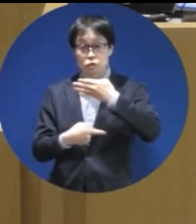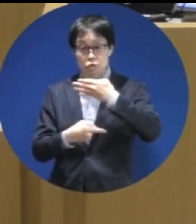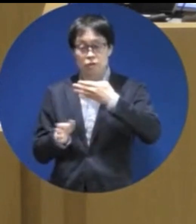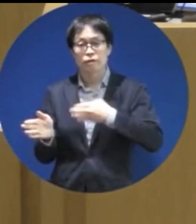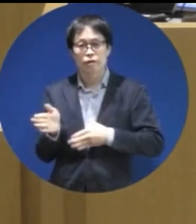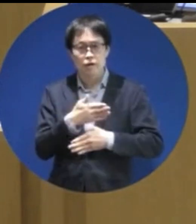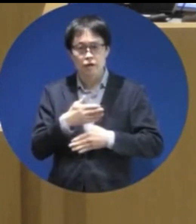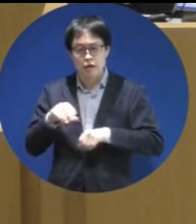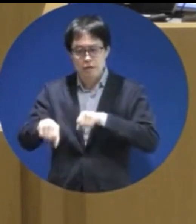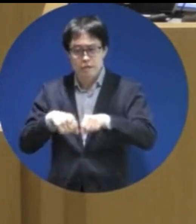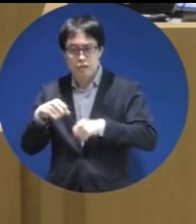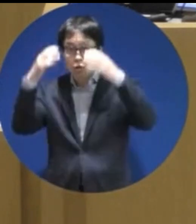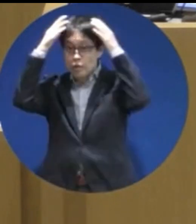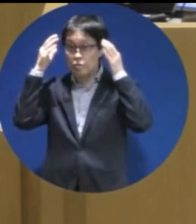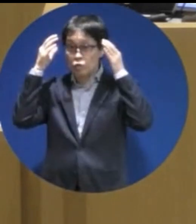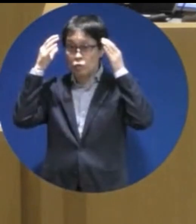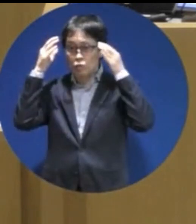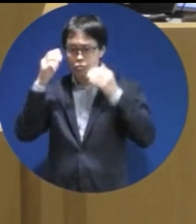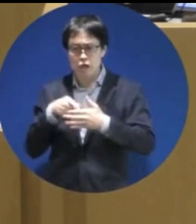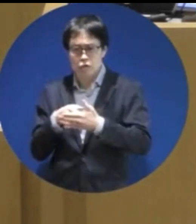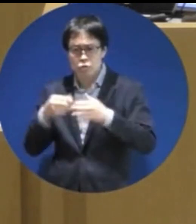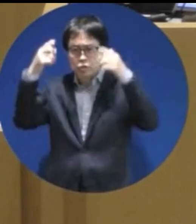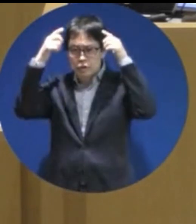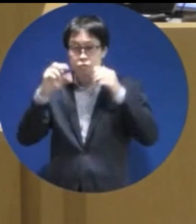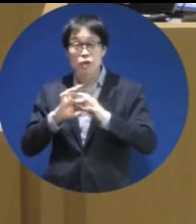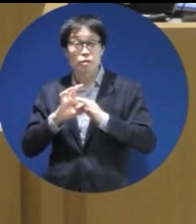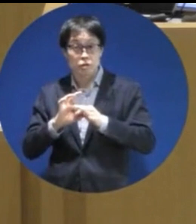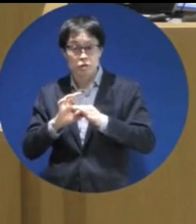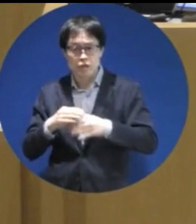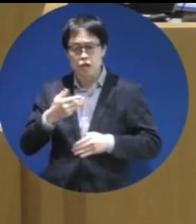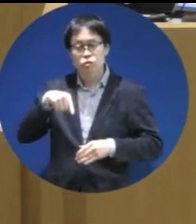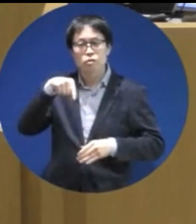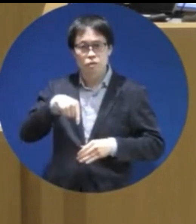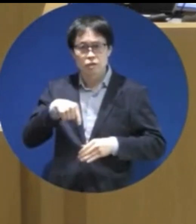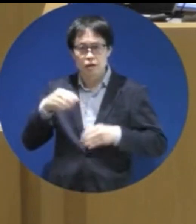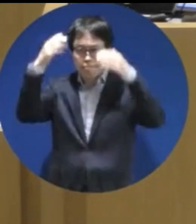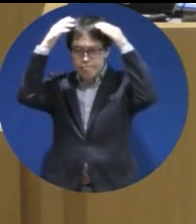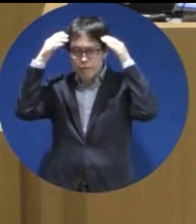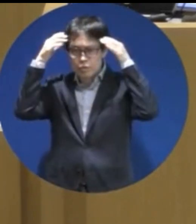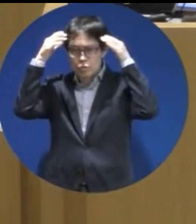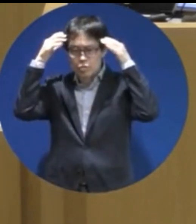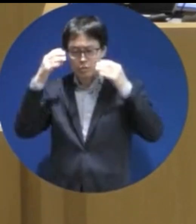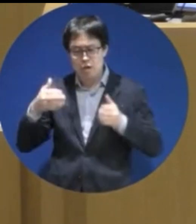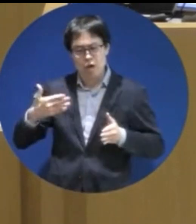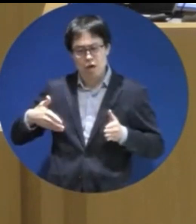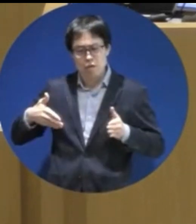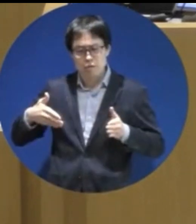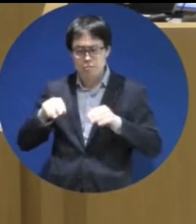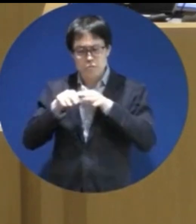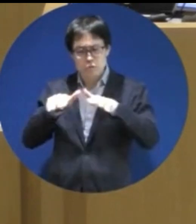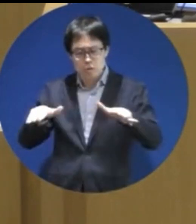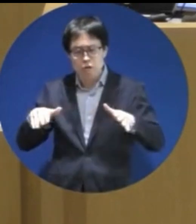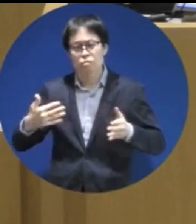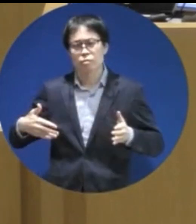の自転車用ヘルメットの着用努力義務に関し、渋谷区においてはヘルメット着用がまだまだ普及していない